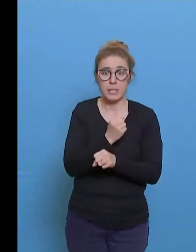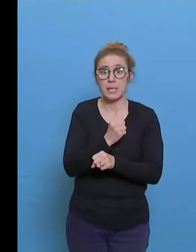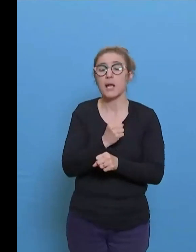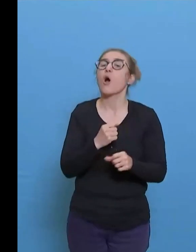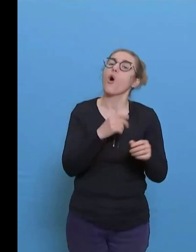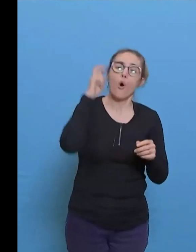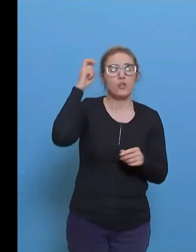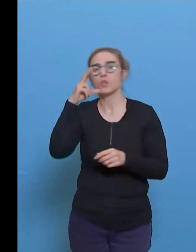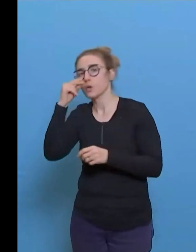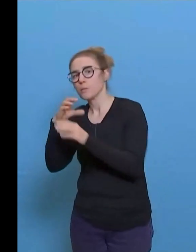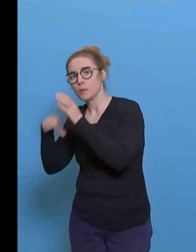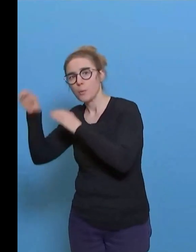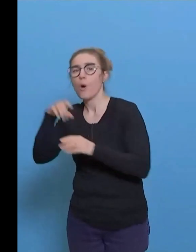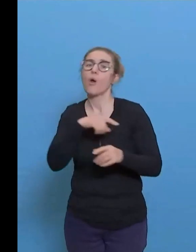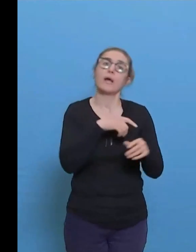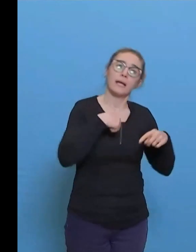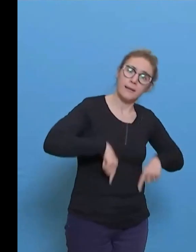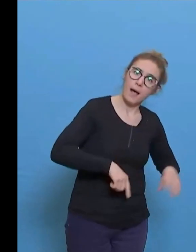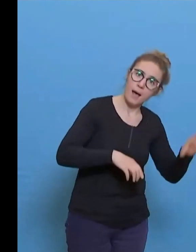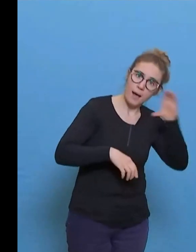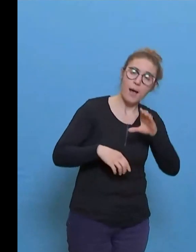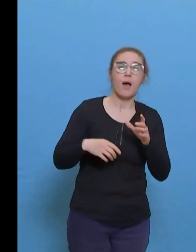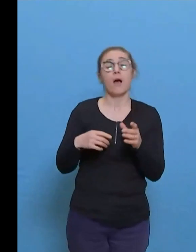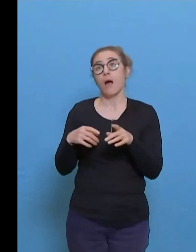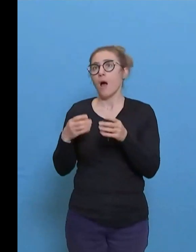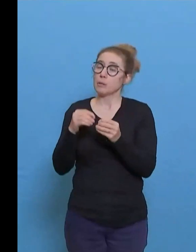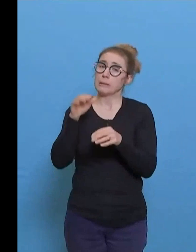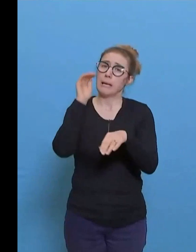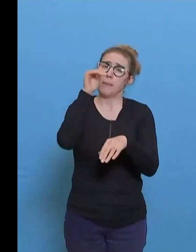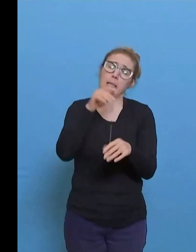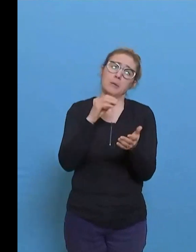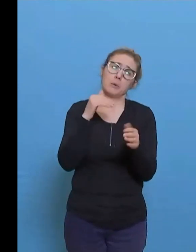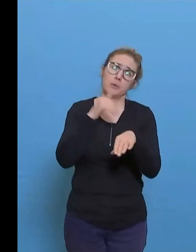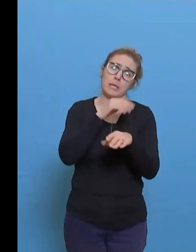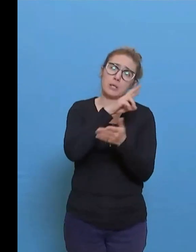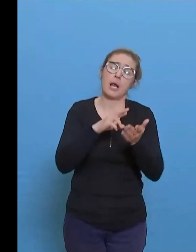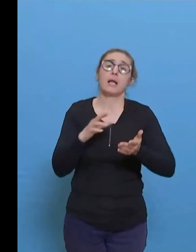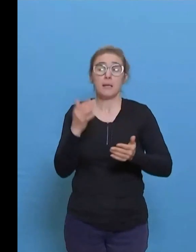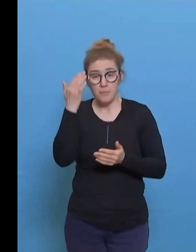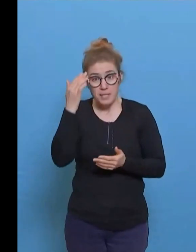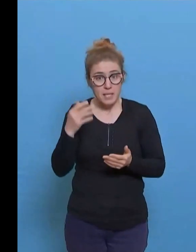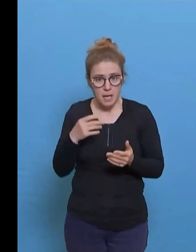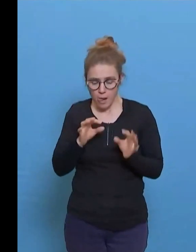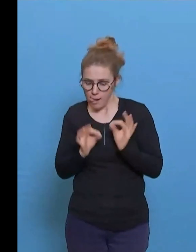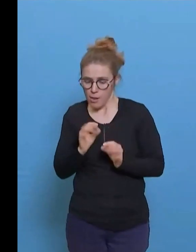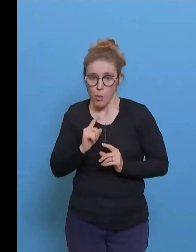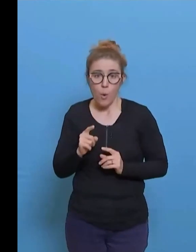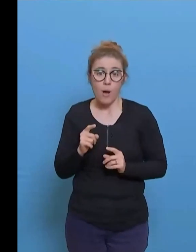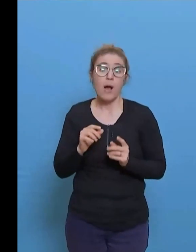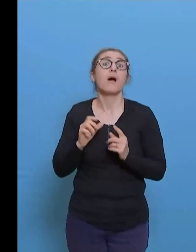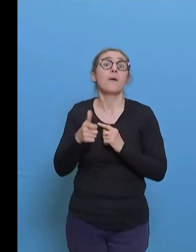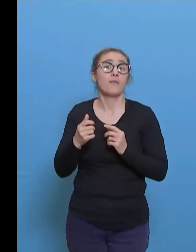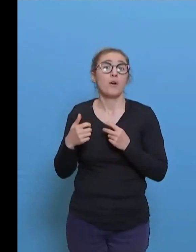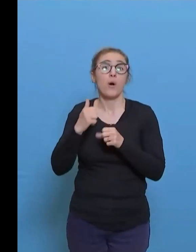Métropole, avec le concours de l'État et avec une main tendue au Conseil régional, eh bien, si nous ne le faisons pas, nous irons à une